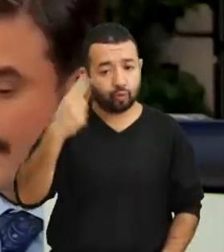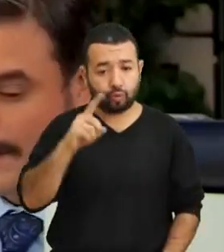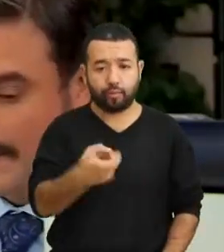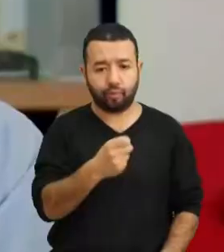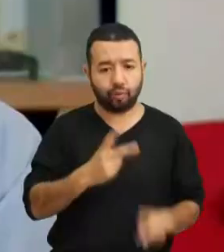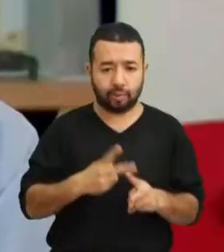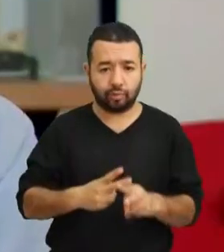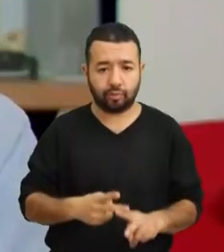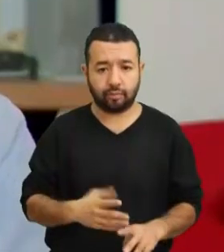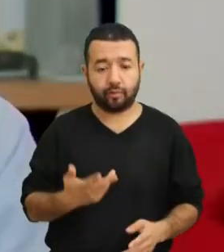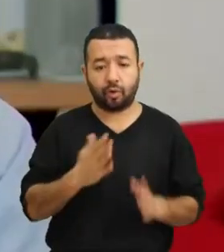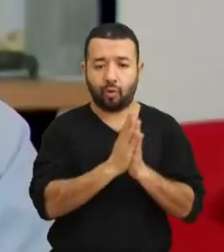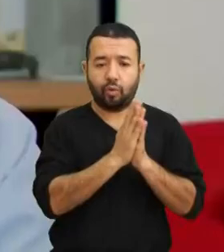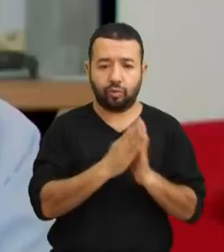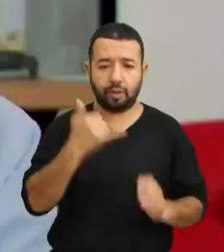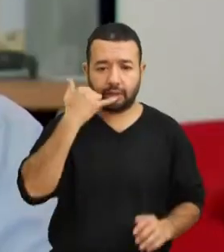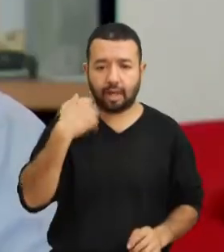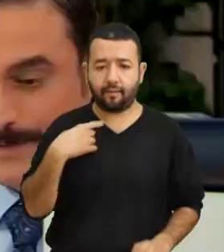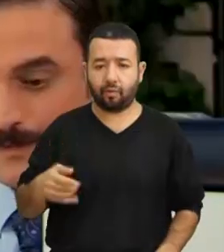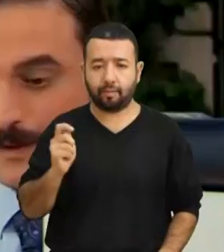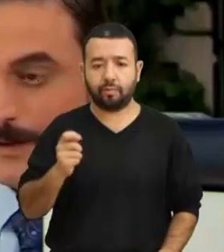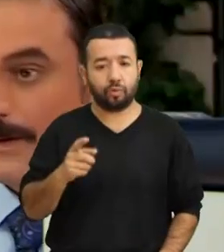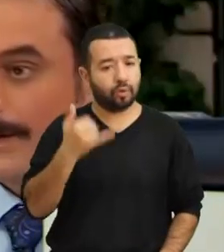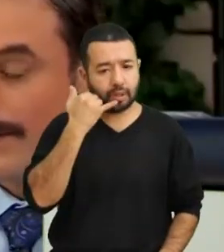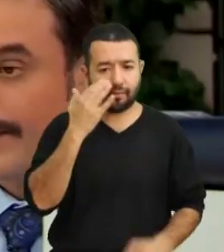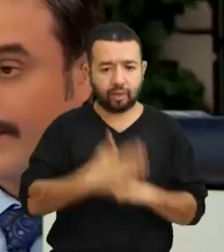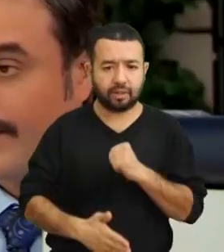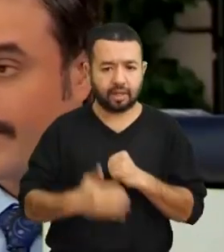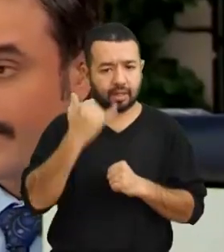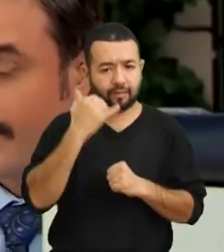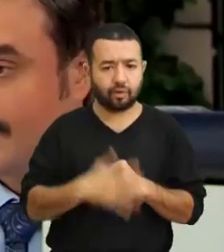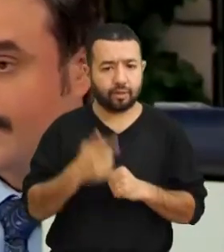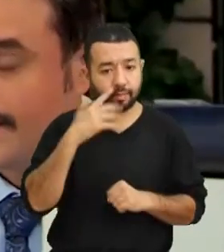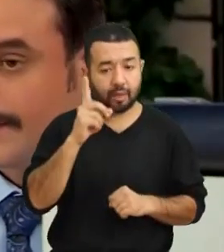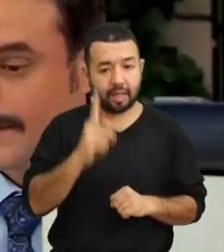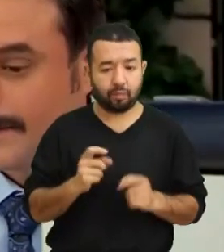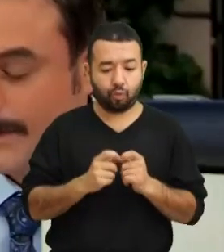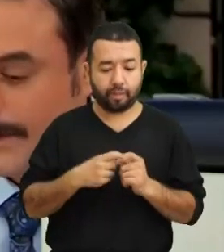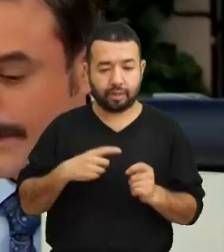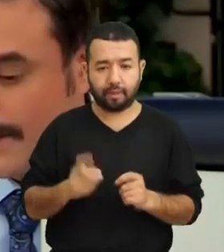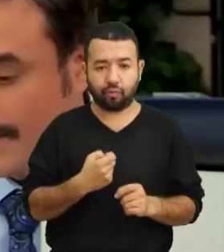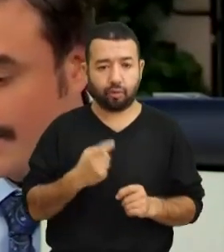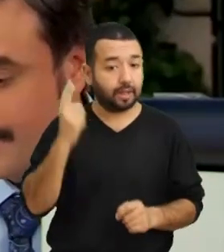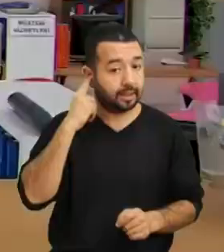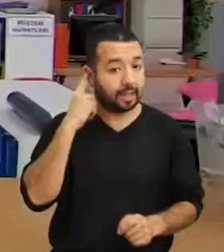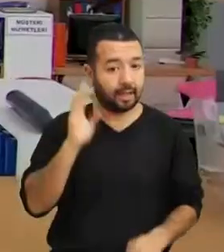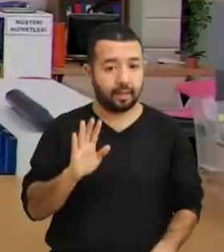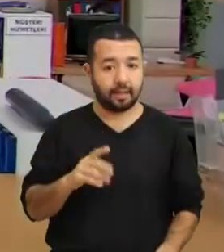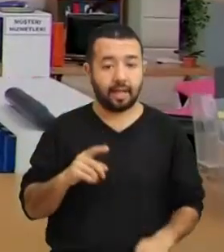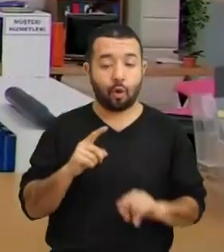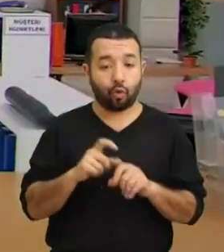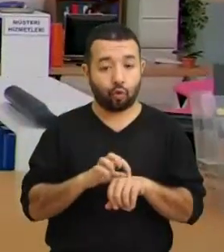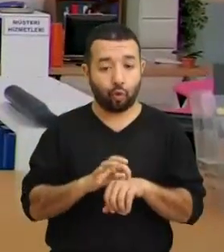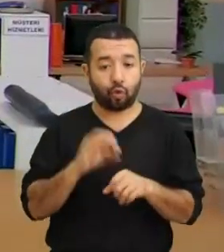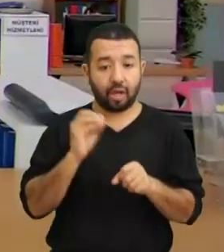Nurhancığım, düşün. Aa, çok özür dilerim müdürüm, benim bu telefona bakmam lazım. Bakamazsın, telefona bakamazsın. Önce bulmacayı çözeceğiz. Dinle Nurhan,